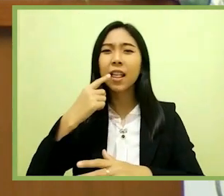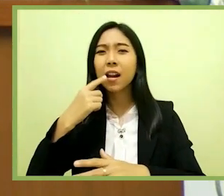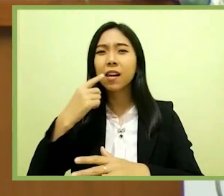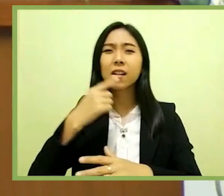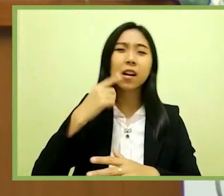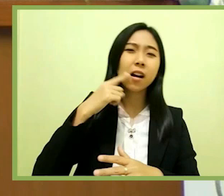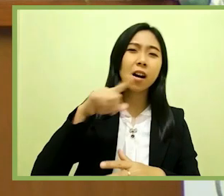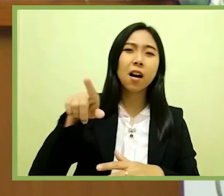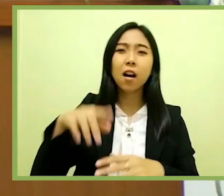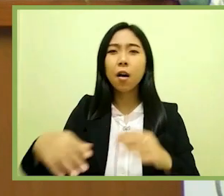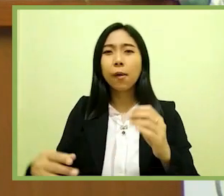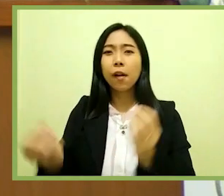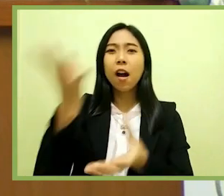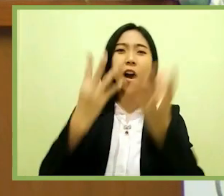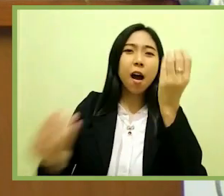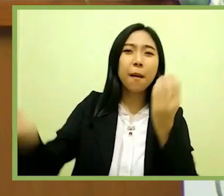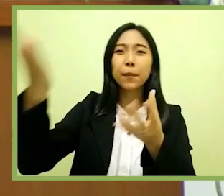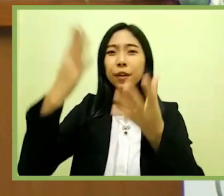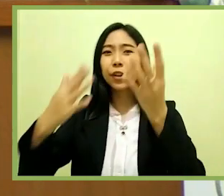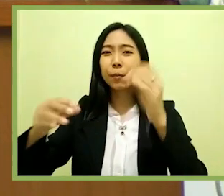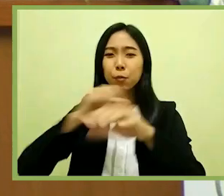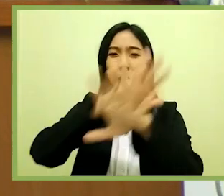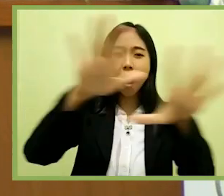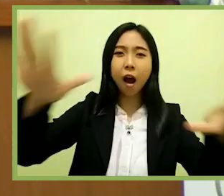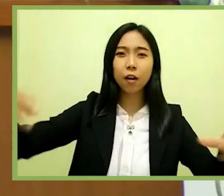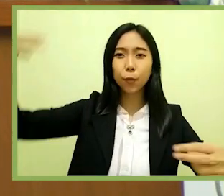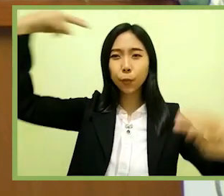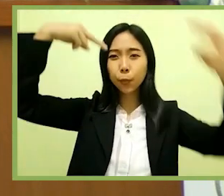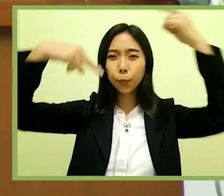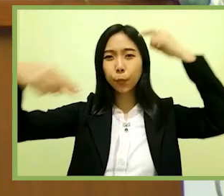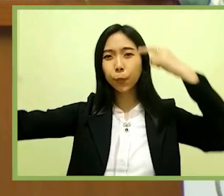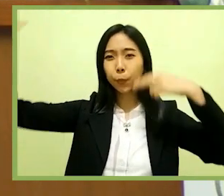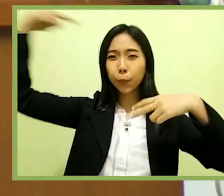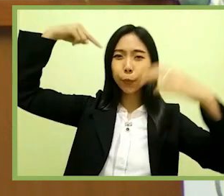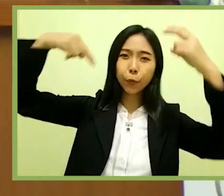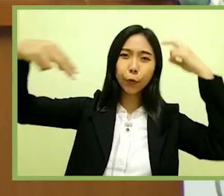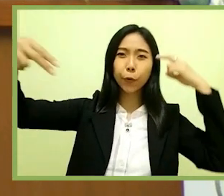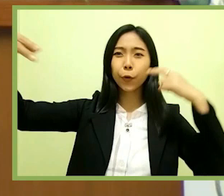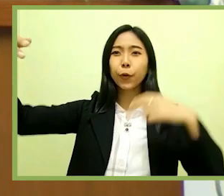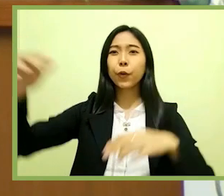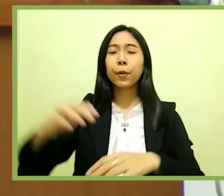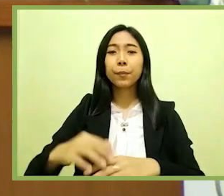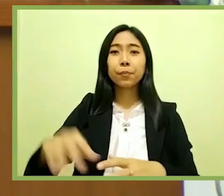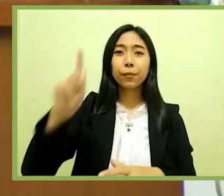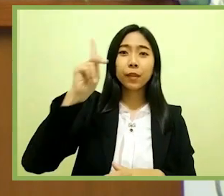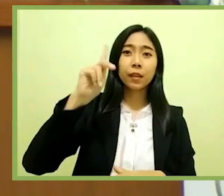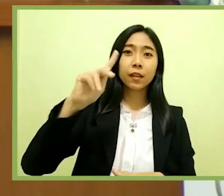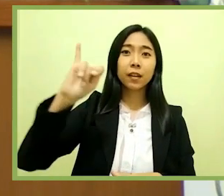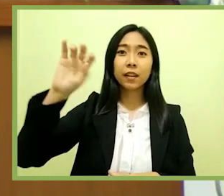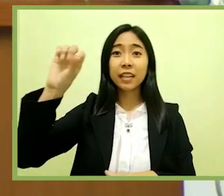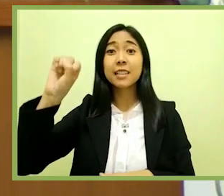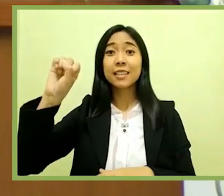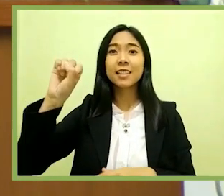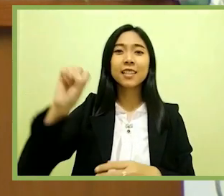api bertebaran dan hinggap kepada mereka masing-masing. Kisah para rasul mengatakan,